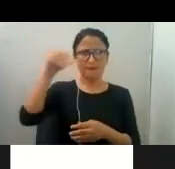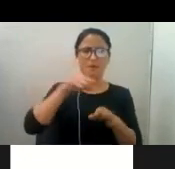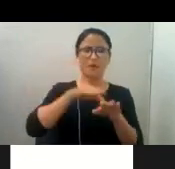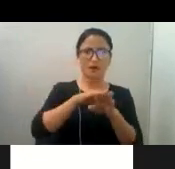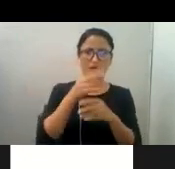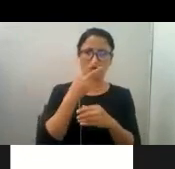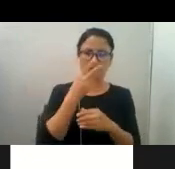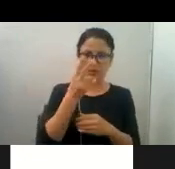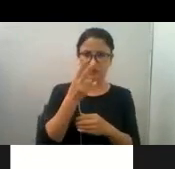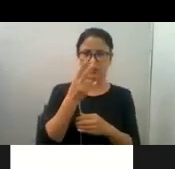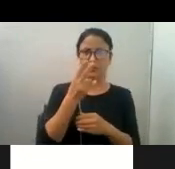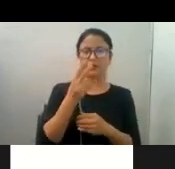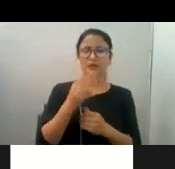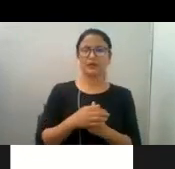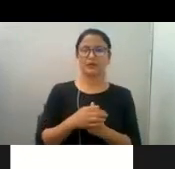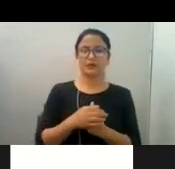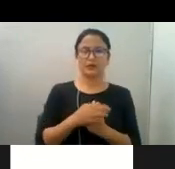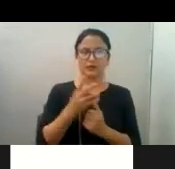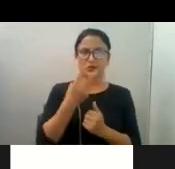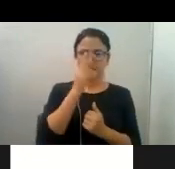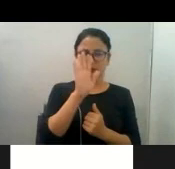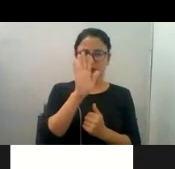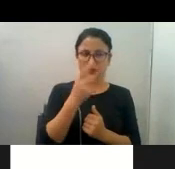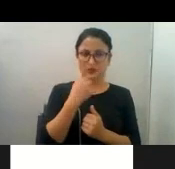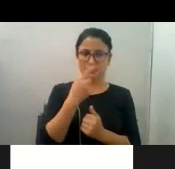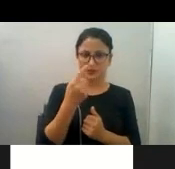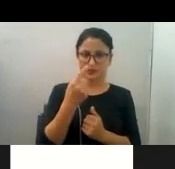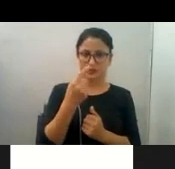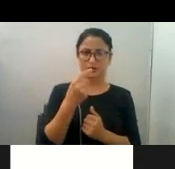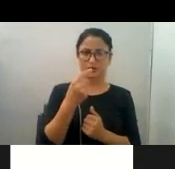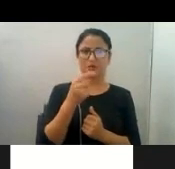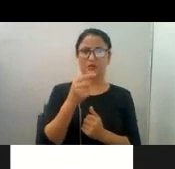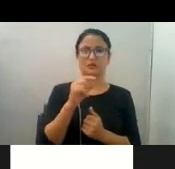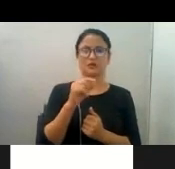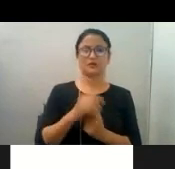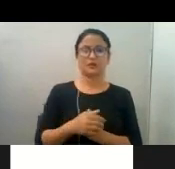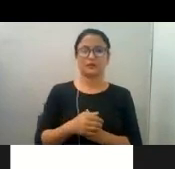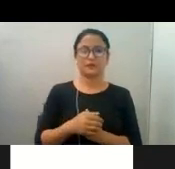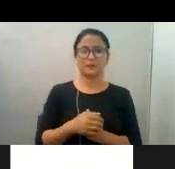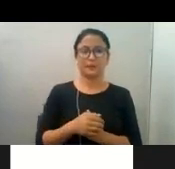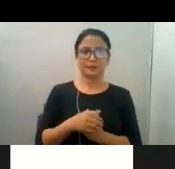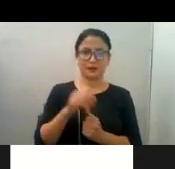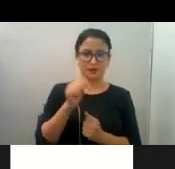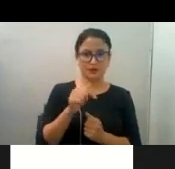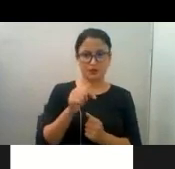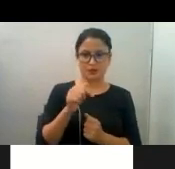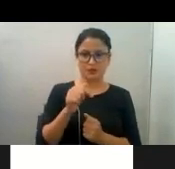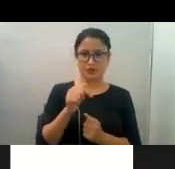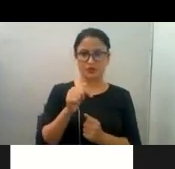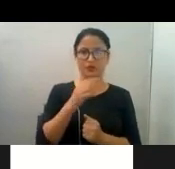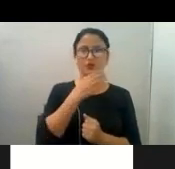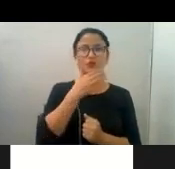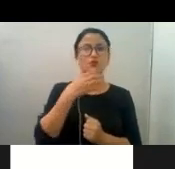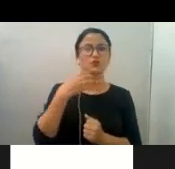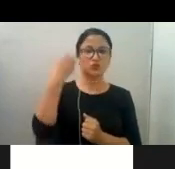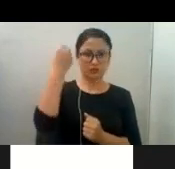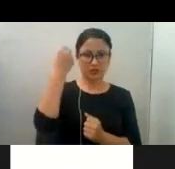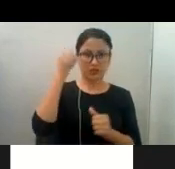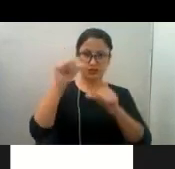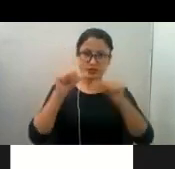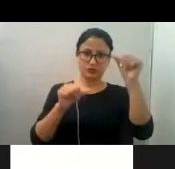चाहिँ हेर्दाखेरि चाहिँ के देखिन्छ भने चाहिँ जनरली देख्दाखेरि नै यो सुसाइड